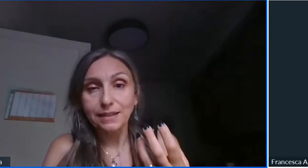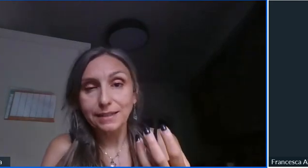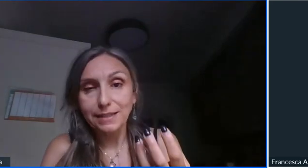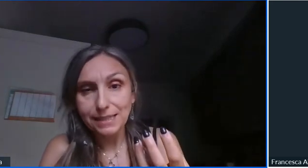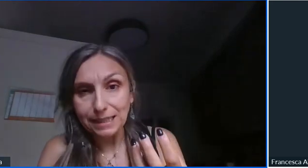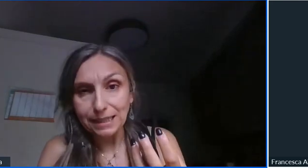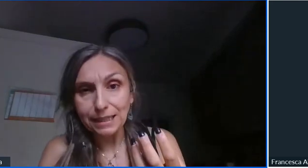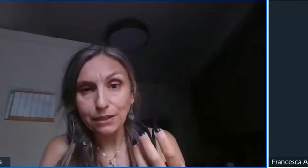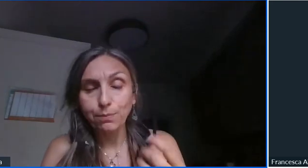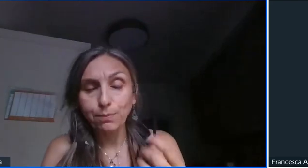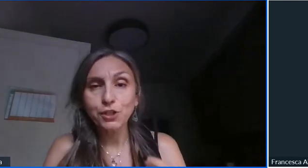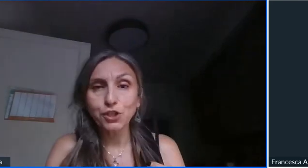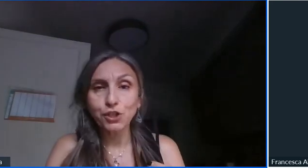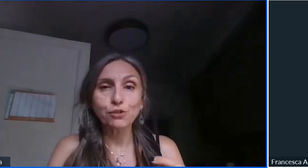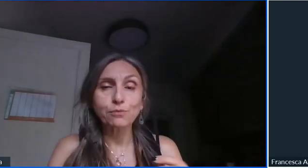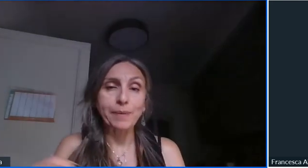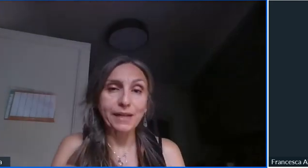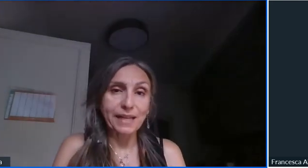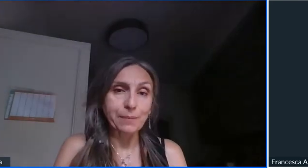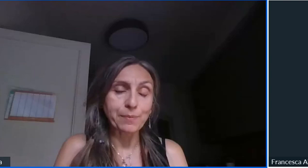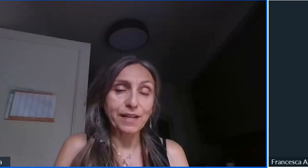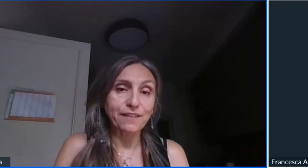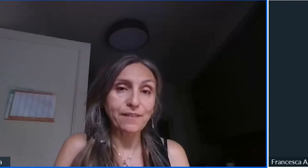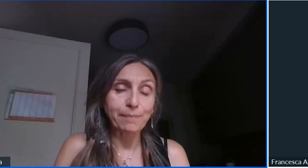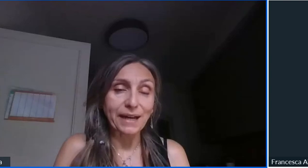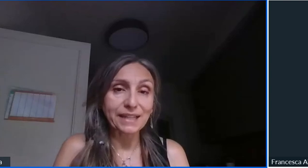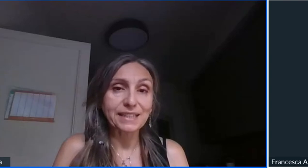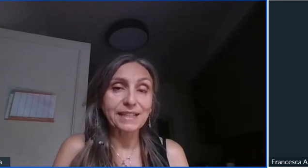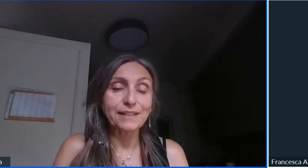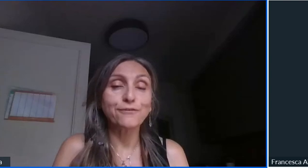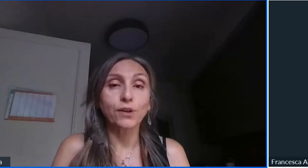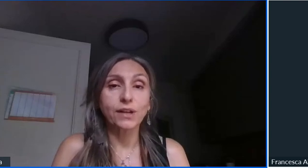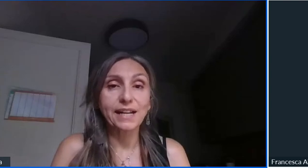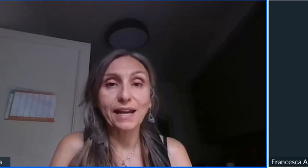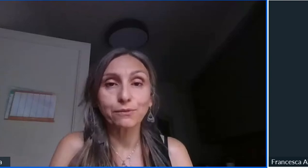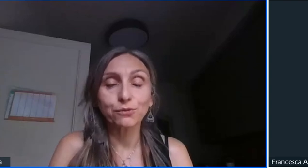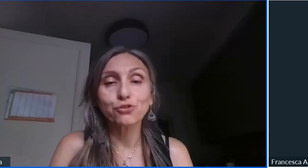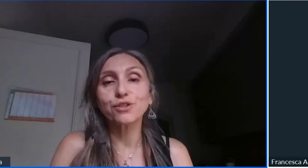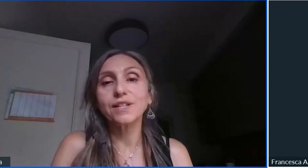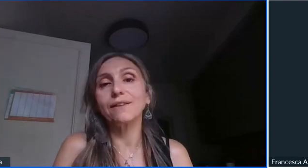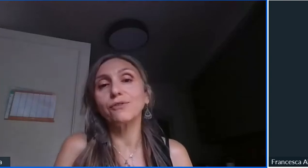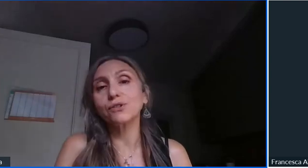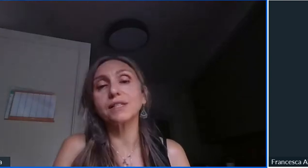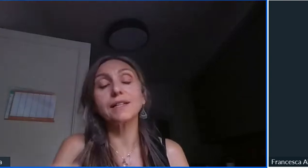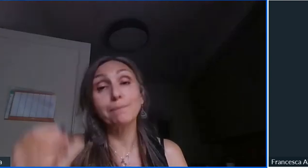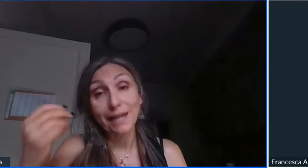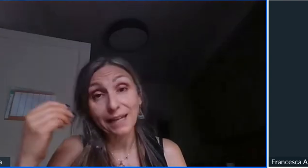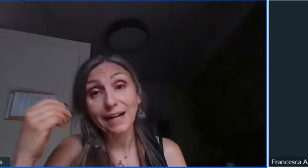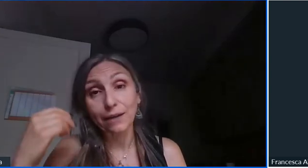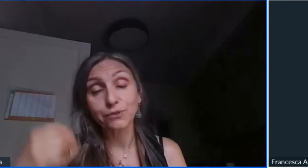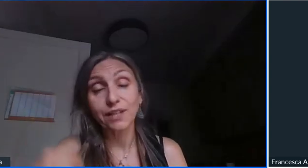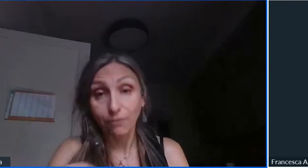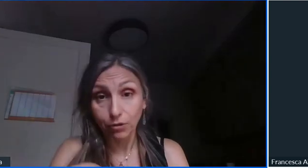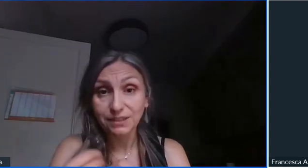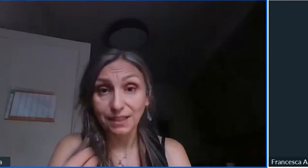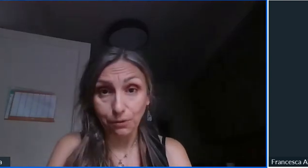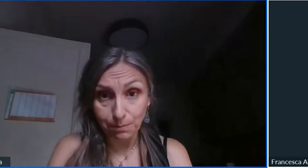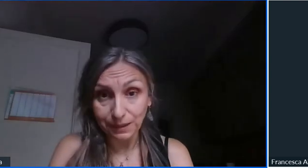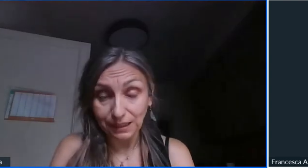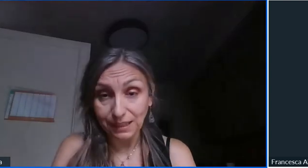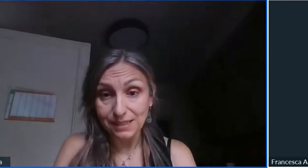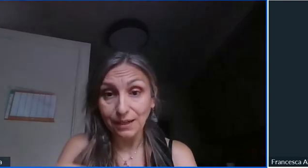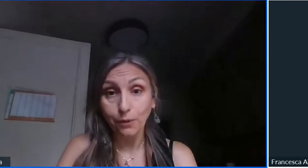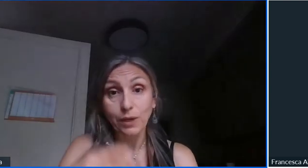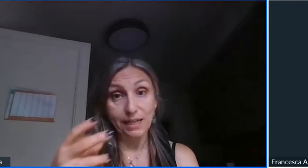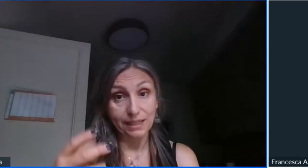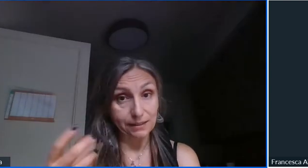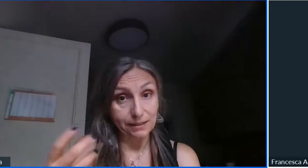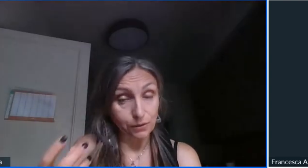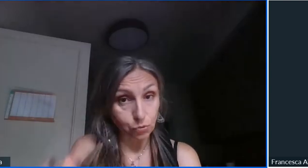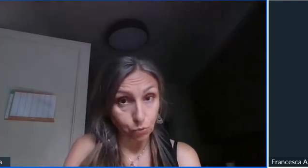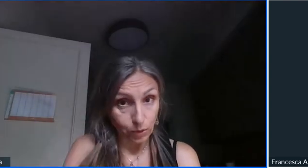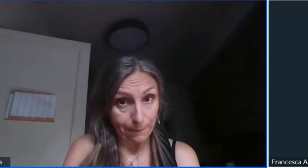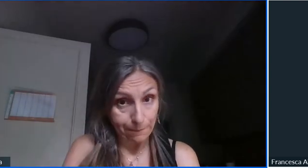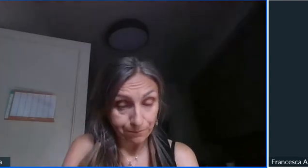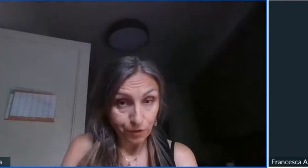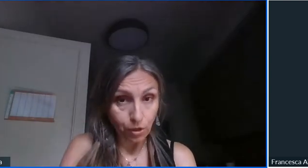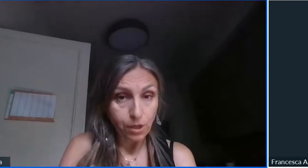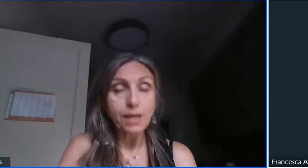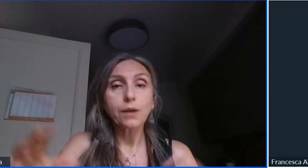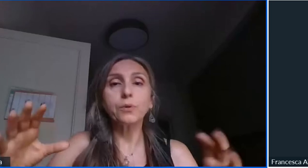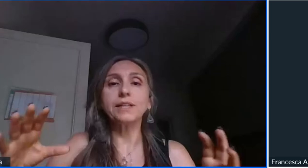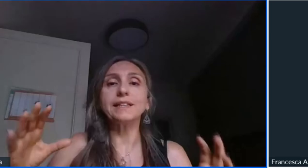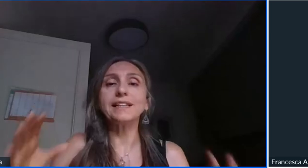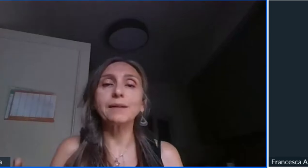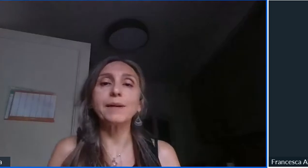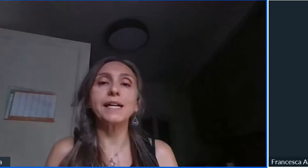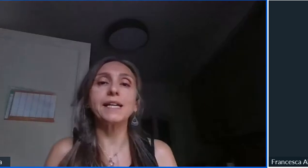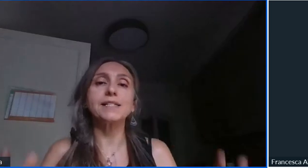io direi di sì, l'ho preciso, ma perché? Perché fa parte del foreground, cioè del background, della vostra competenza, quell'architettura,